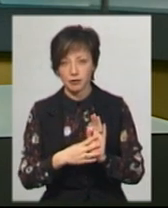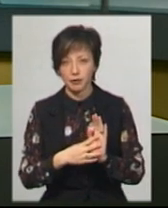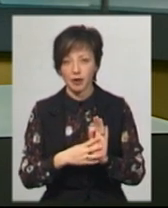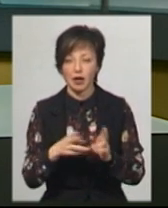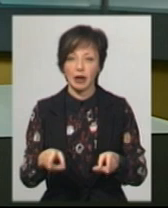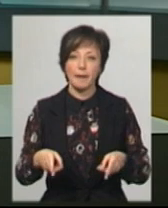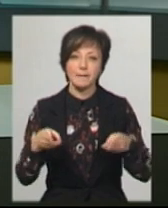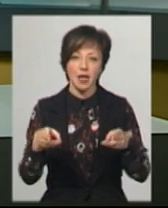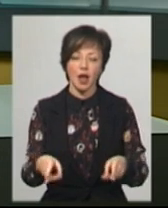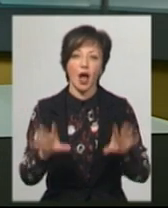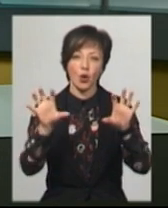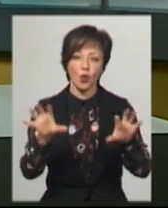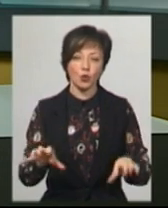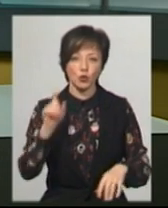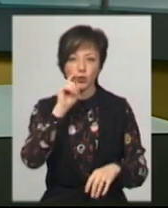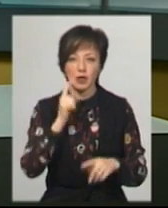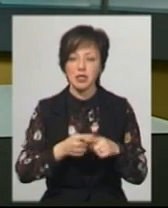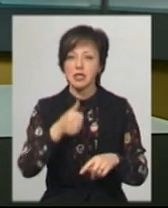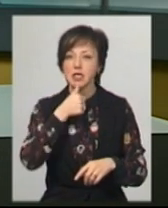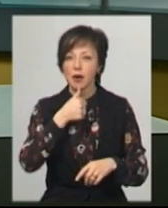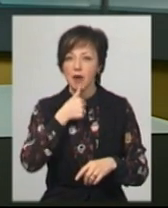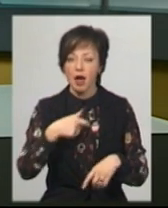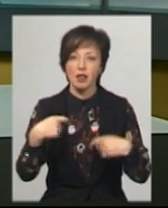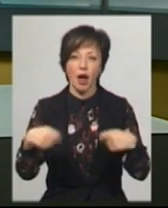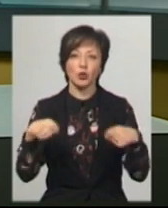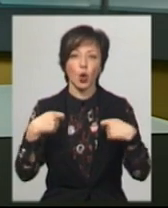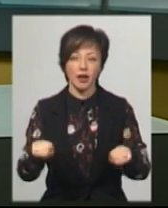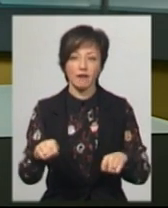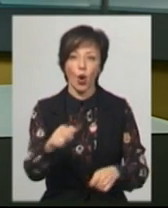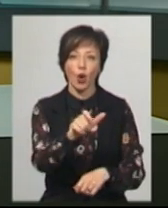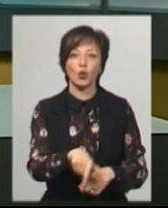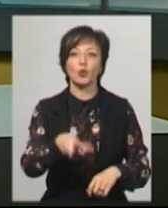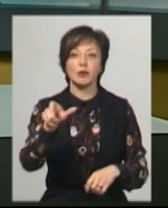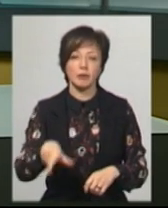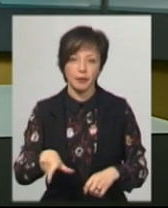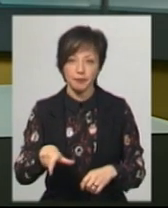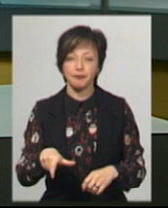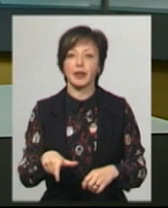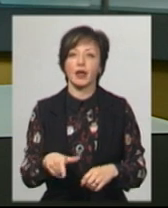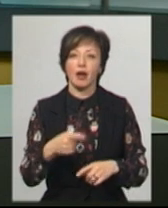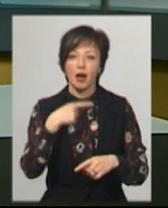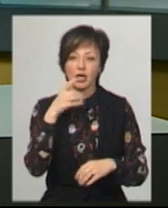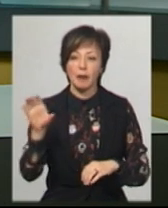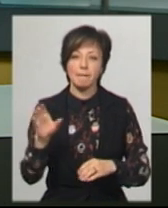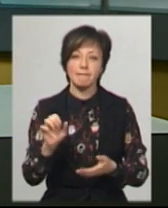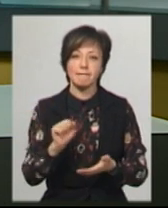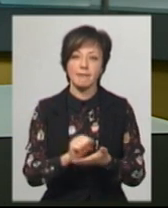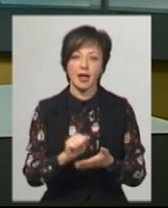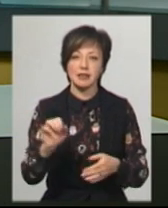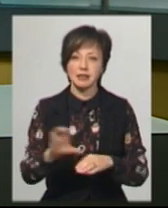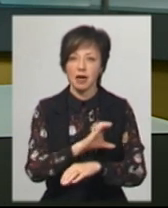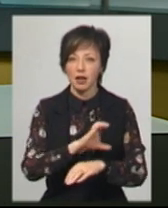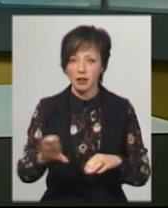15 Кримінального кодексу України «Замах на торгівлю людьми». За словами прес-секретарки Хмельницького міськрайонного суду Наталії